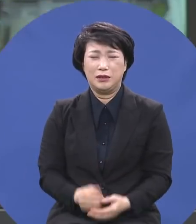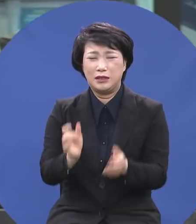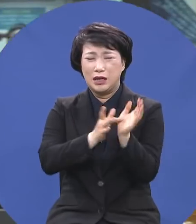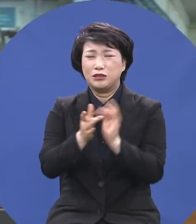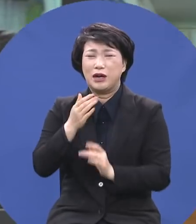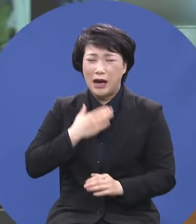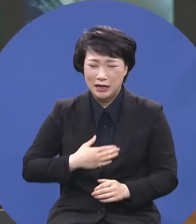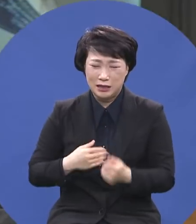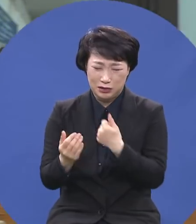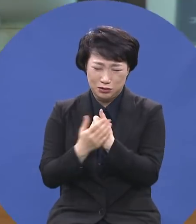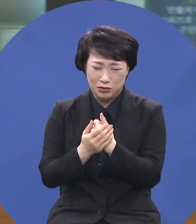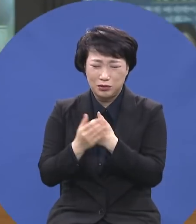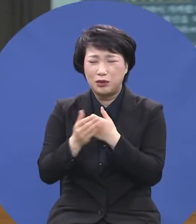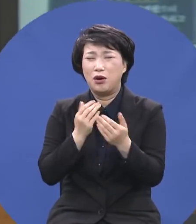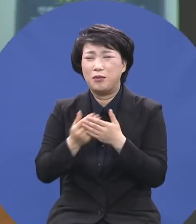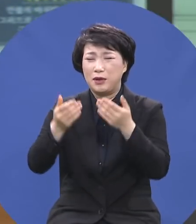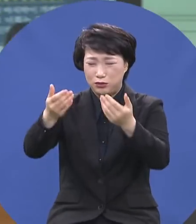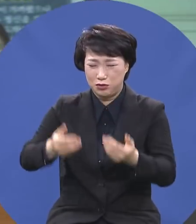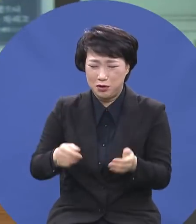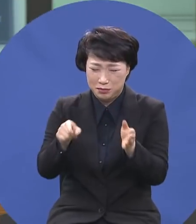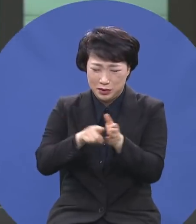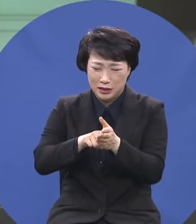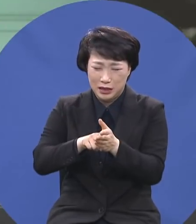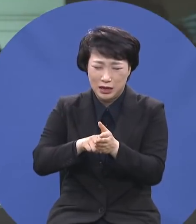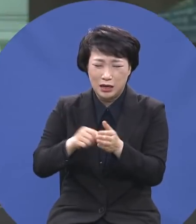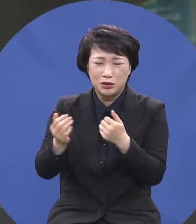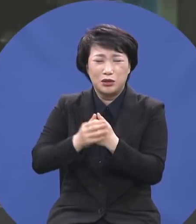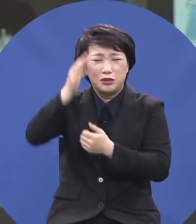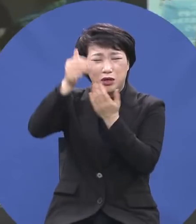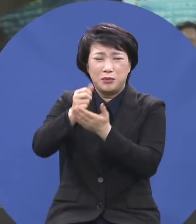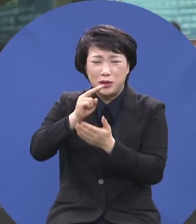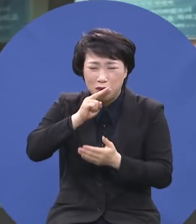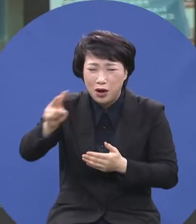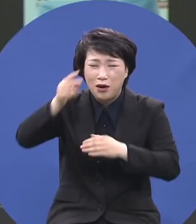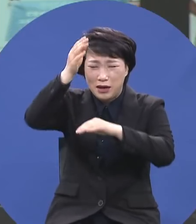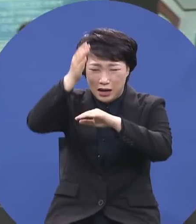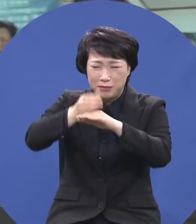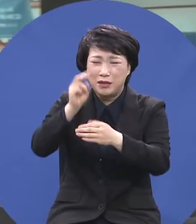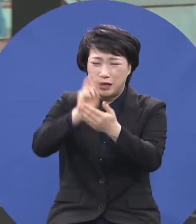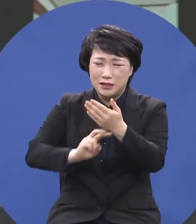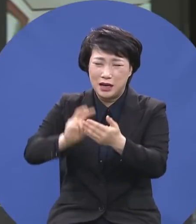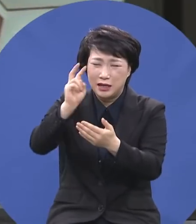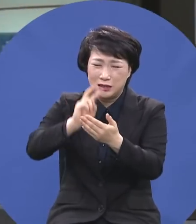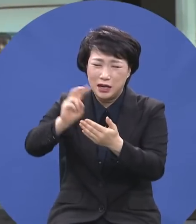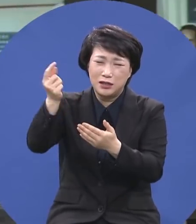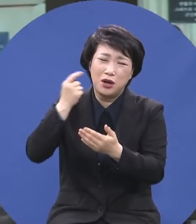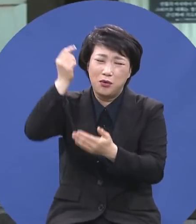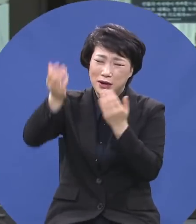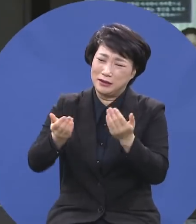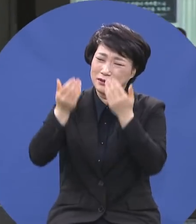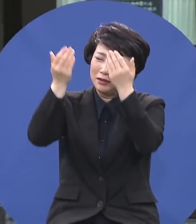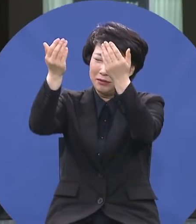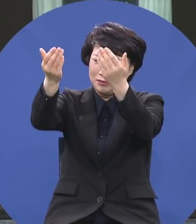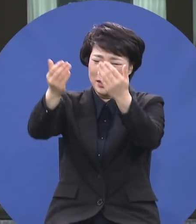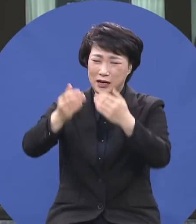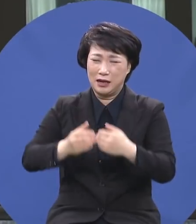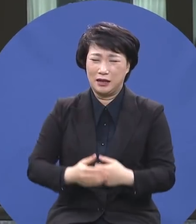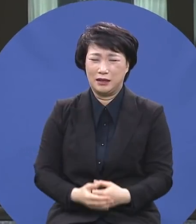예수를 알게 하시고 경험케 하시고 믿게 하시는 성령이여 감사와 찬양과 영광을